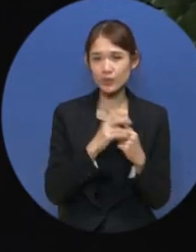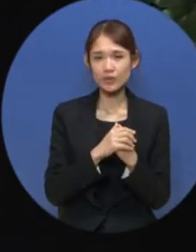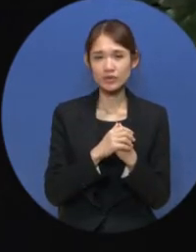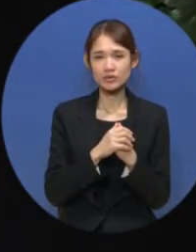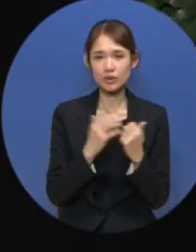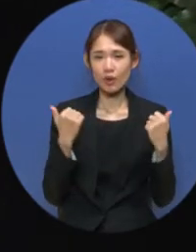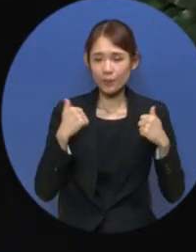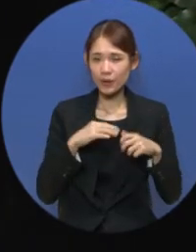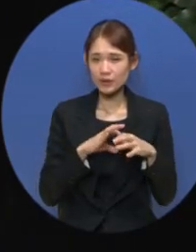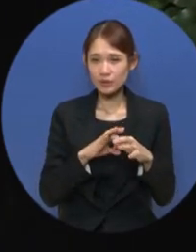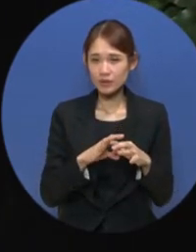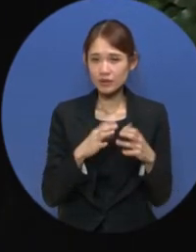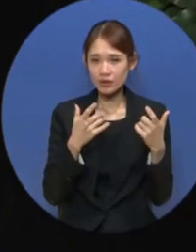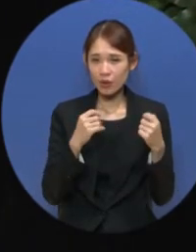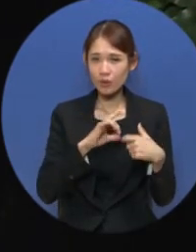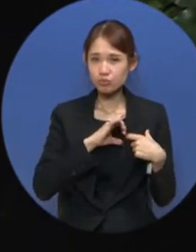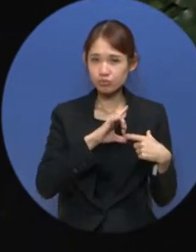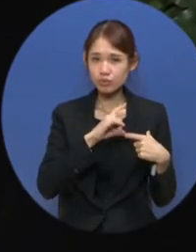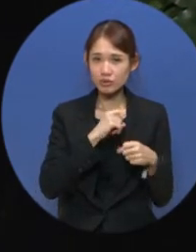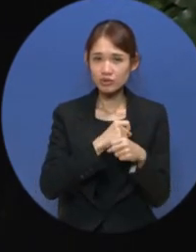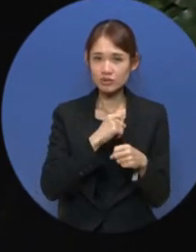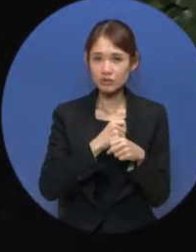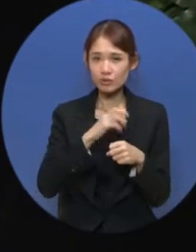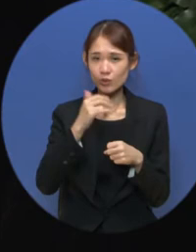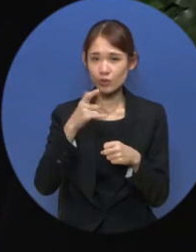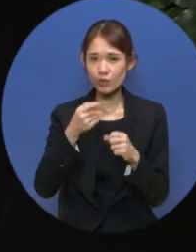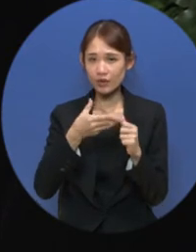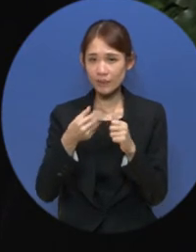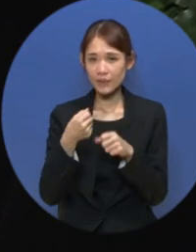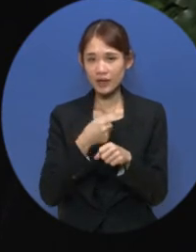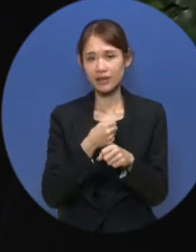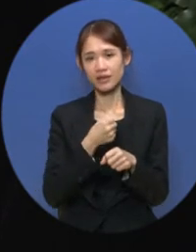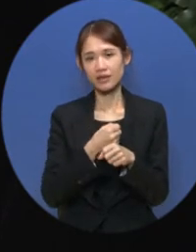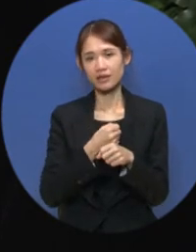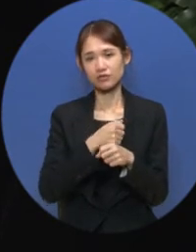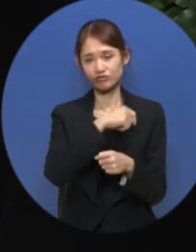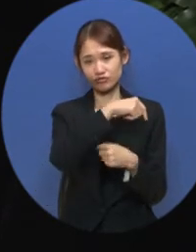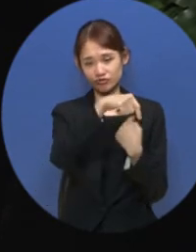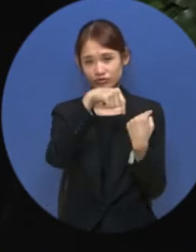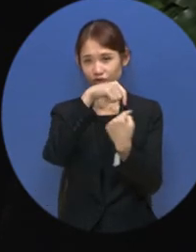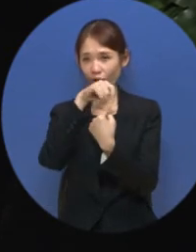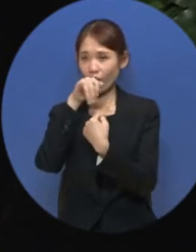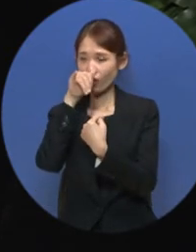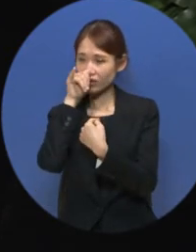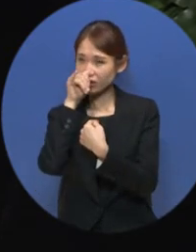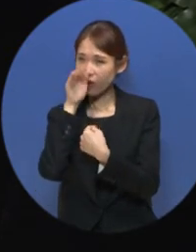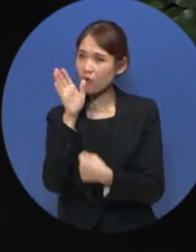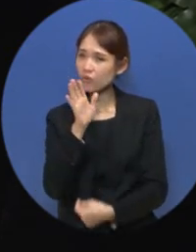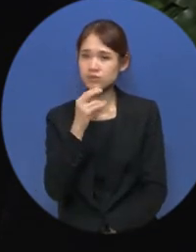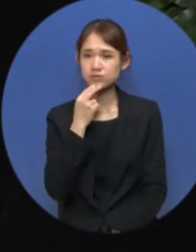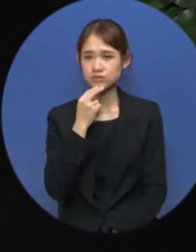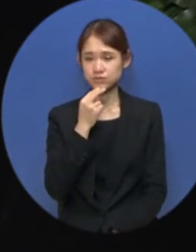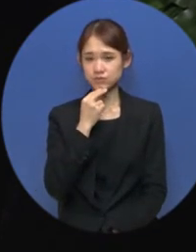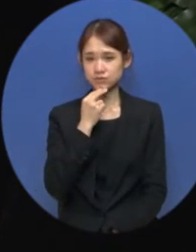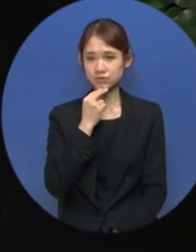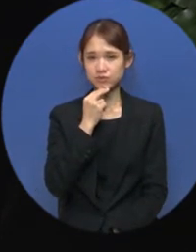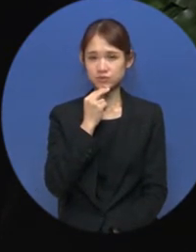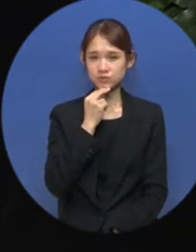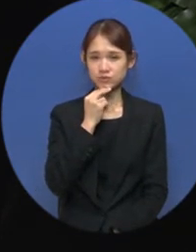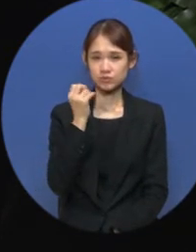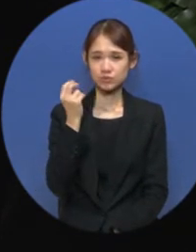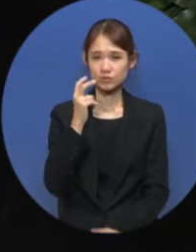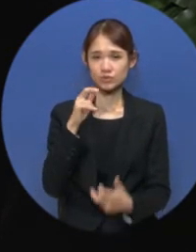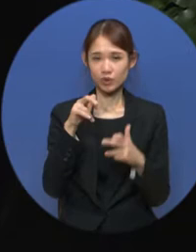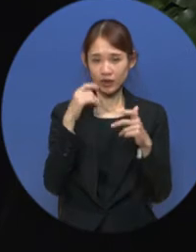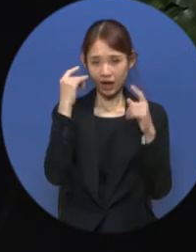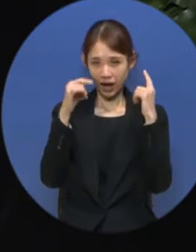이런 패션 업계에 이와 같은 그 브랜드를 뭐 론칭을 했다거나 아니면 운영하고 있는 그 기업들도 없었고 그리고